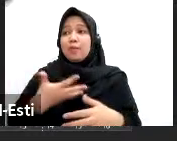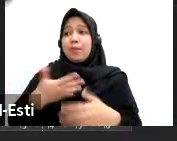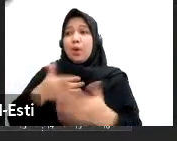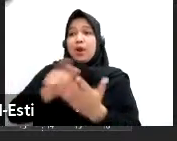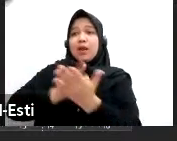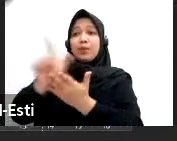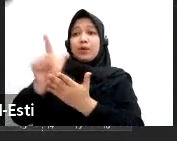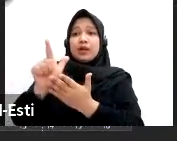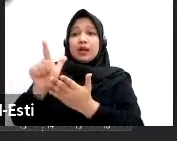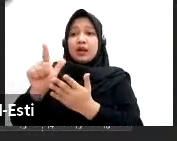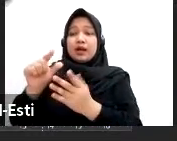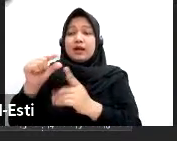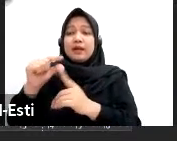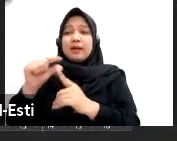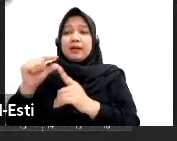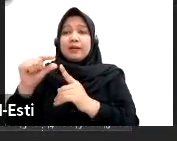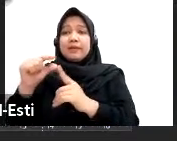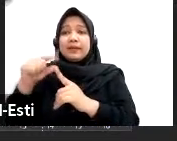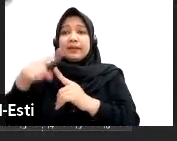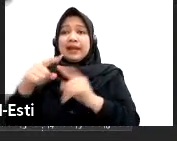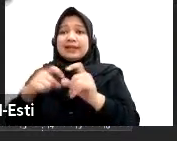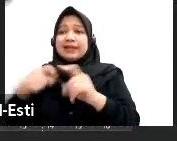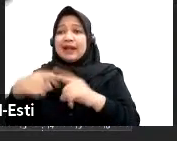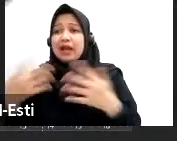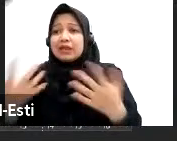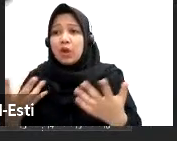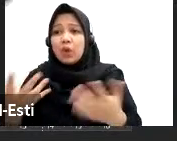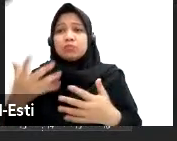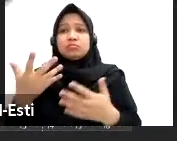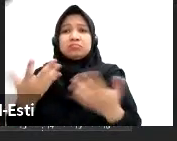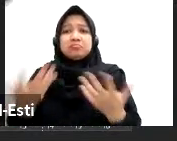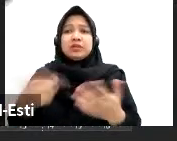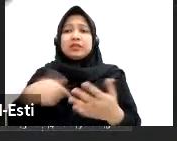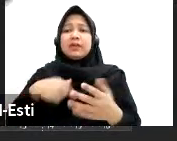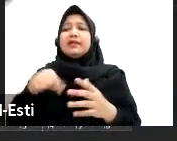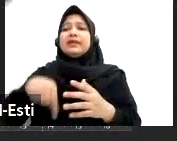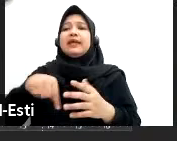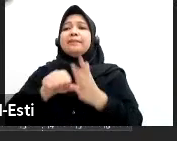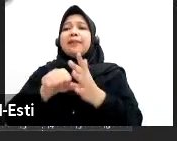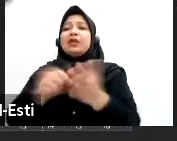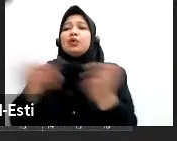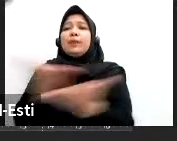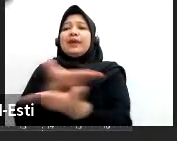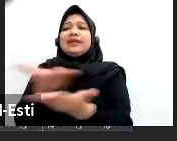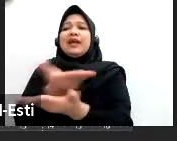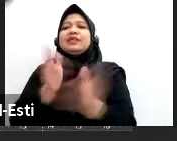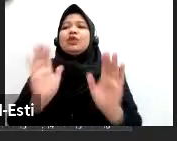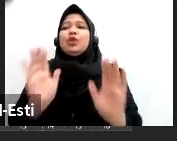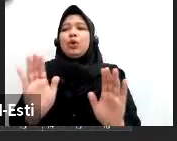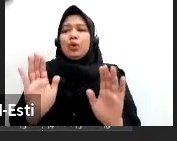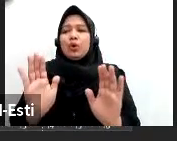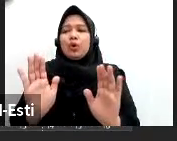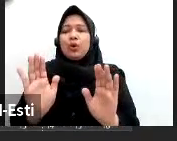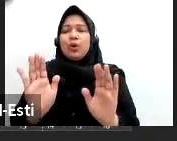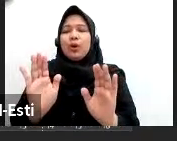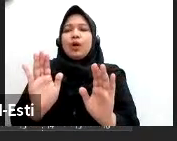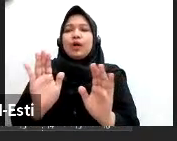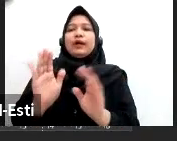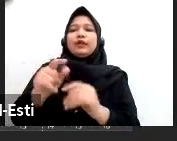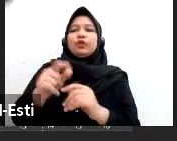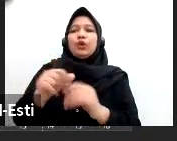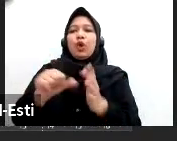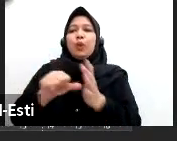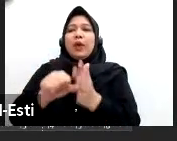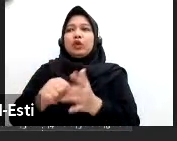bpsk atau tidak tapi hanya sebatas hiasi disitu tidak bisa dia melakukan proses